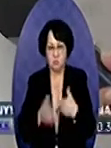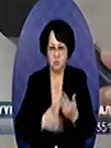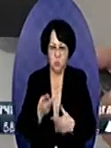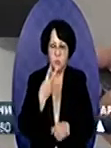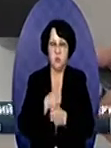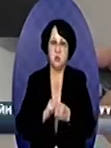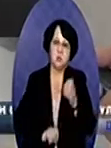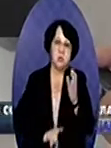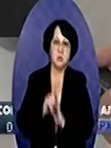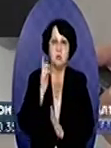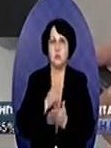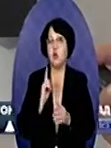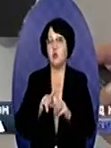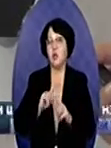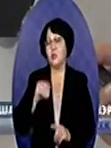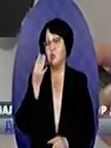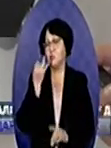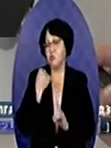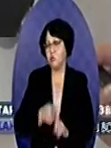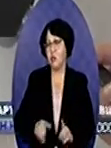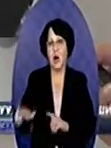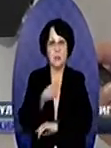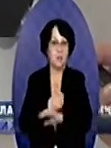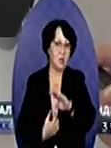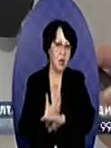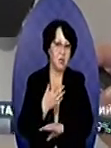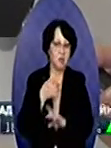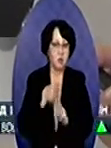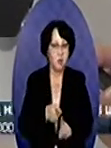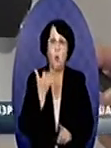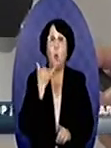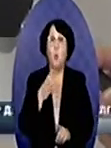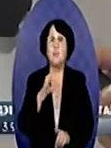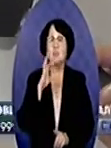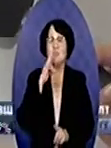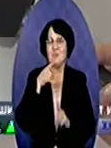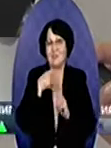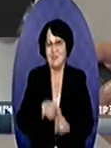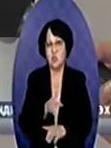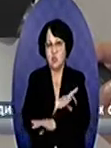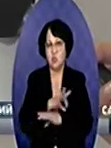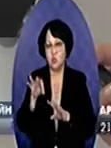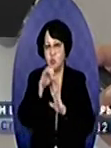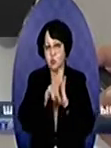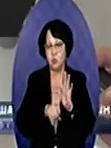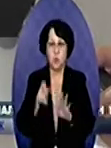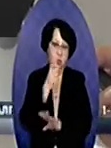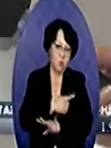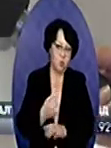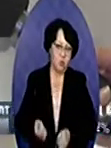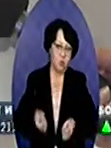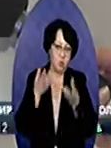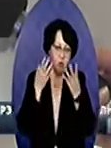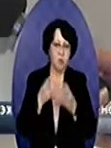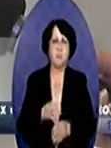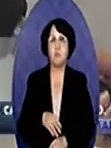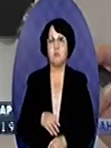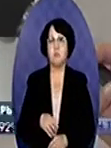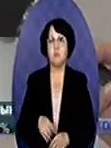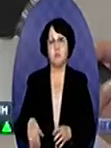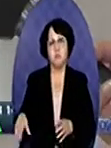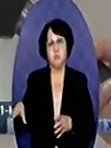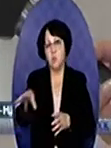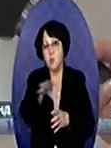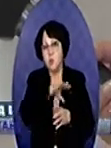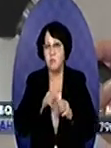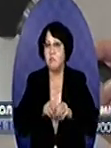байна. Хөдөө аж ахуй чиглэсэн, газар тариалан чиглэсэн, усны салбар чиглэсэн төсөл хөтөлбөрүүдийн үр дүн бол бас тийм өргөн дэлгэ бүхнийг хамарч чадах байгаа. Хамгийн